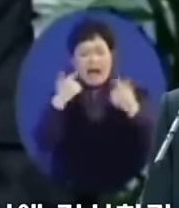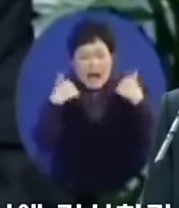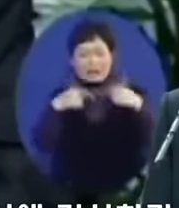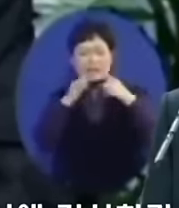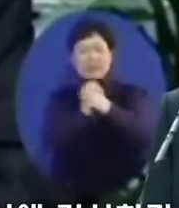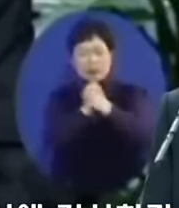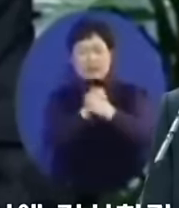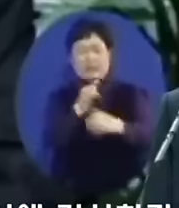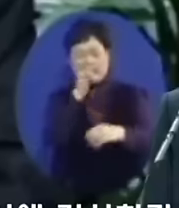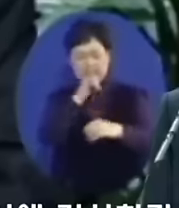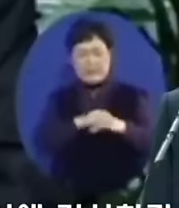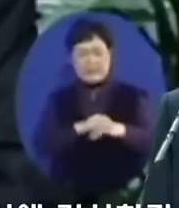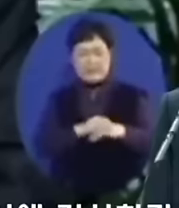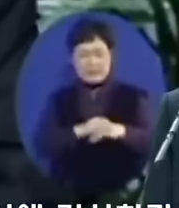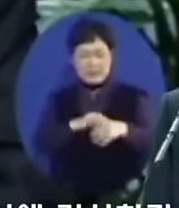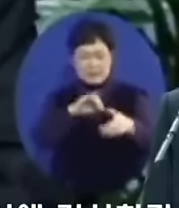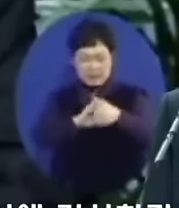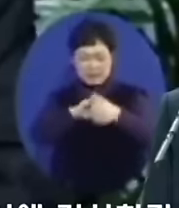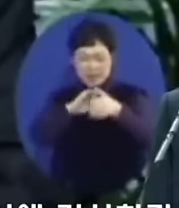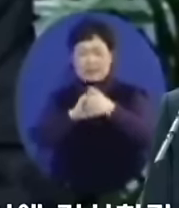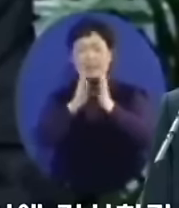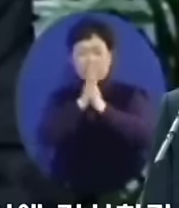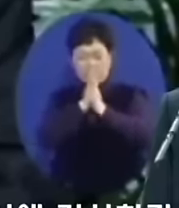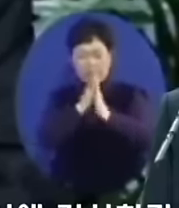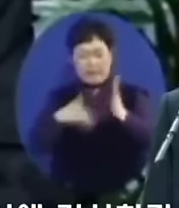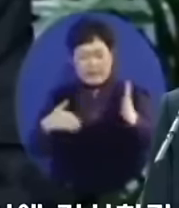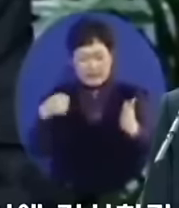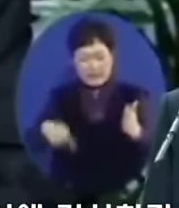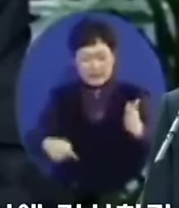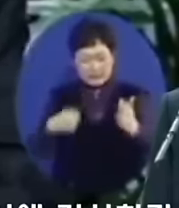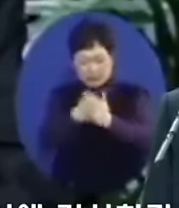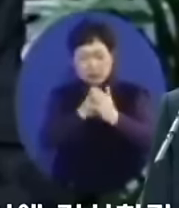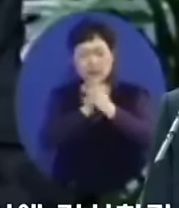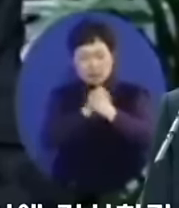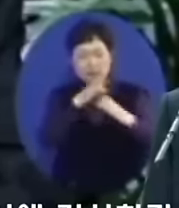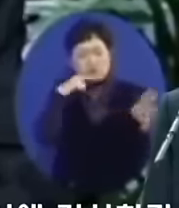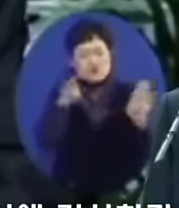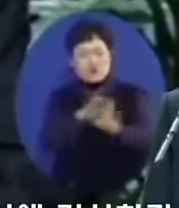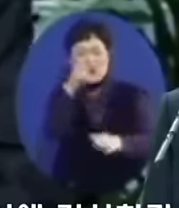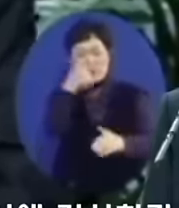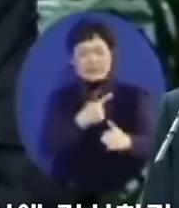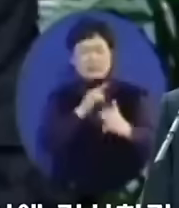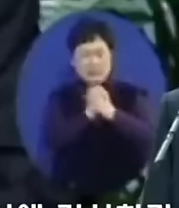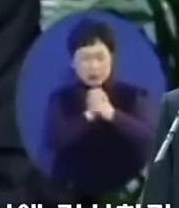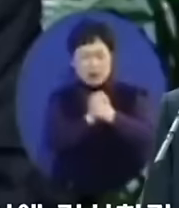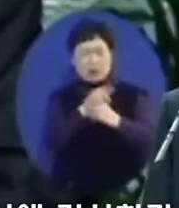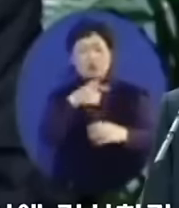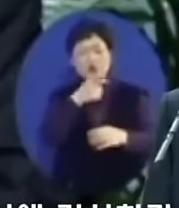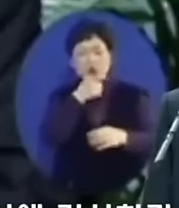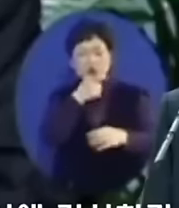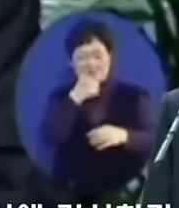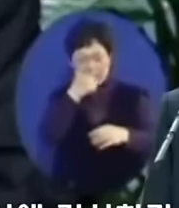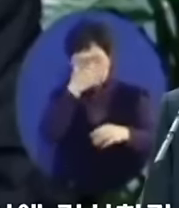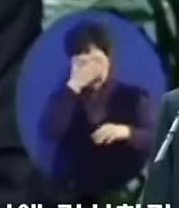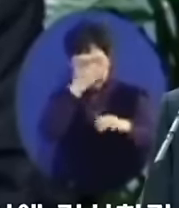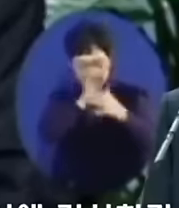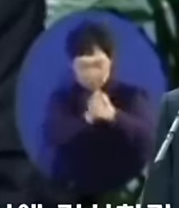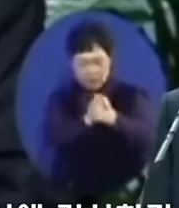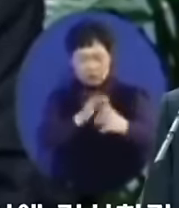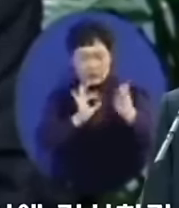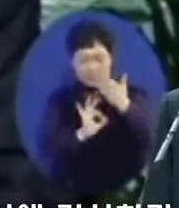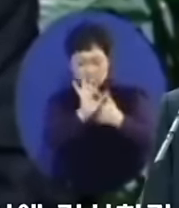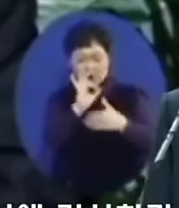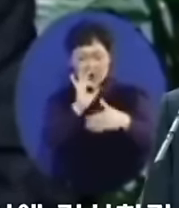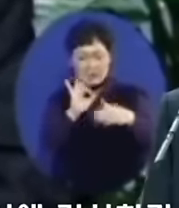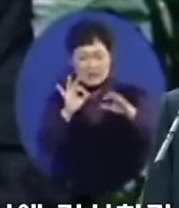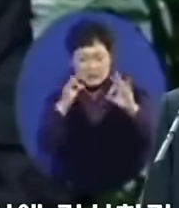것입니다. 일정한 기도는 내가 정해놓고 하는 기도입니다. 주일날 와서 기도하고 수요일날 기도하고 금요일날